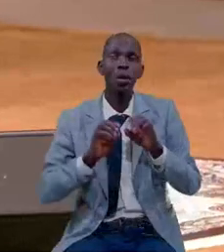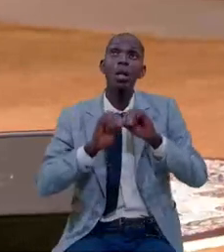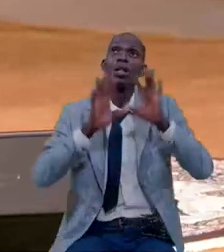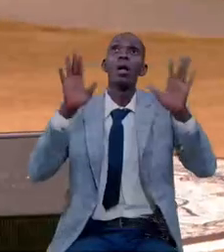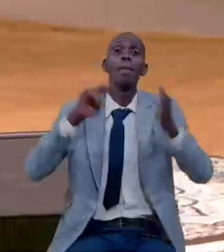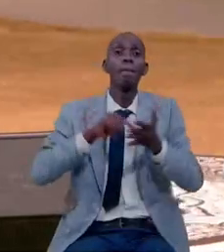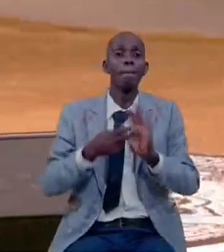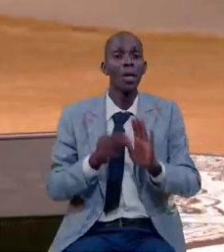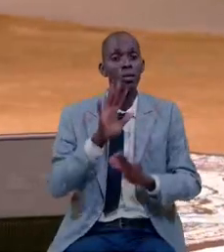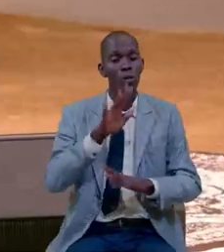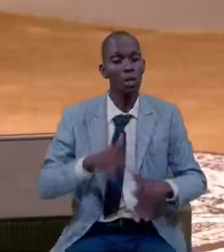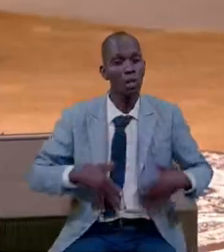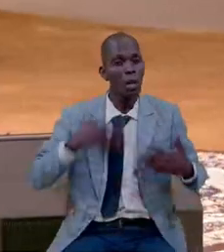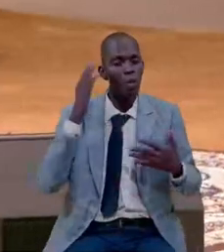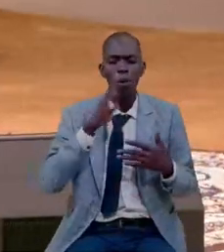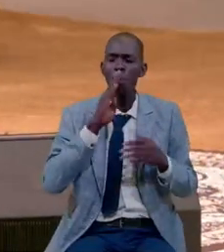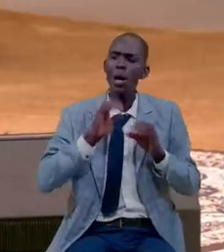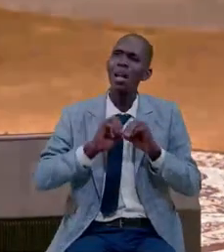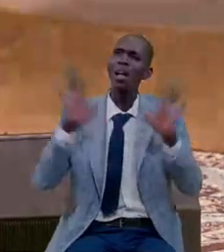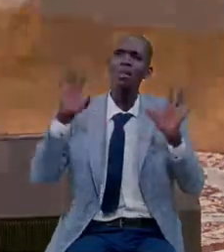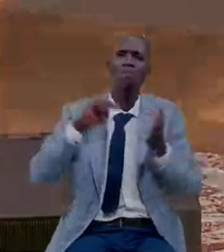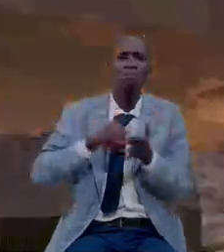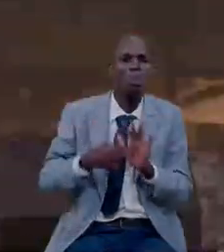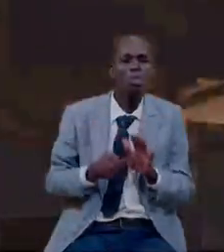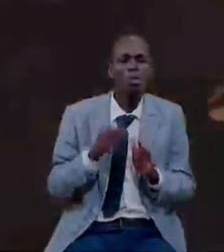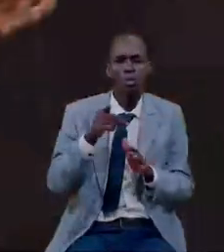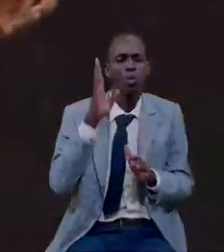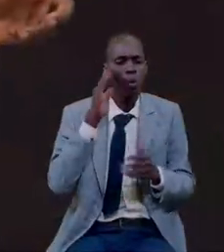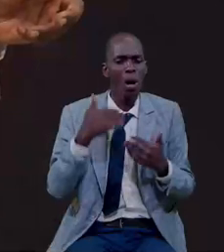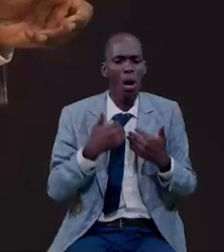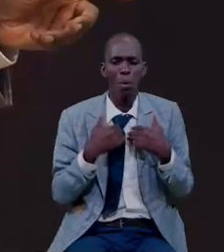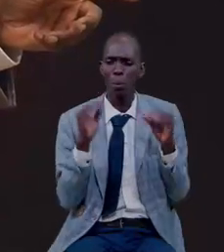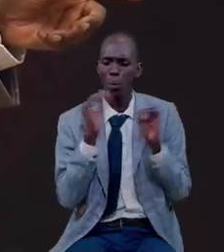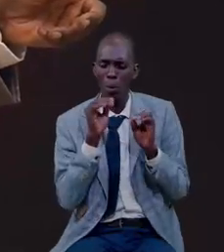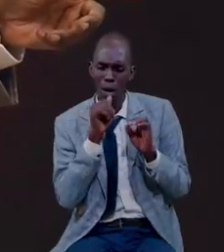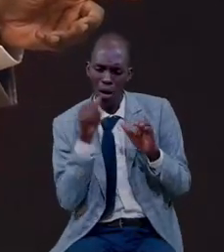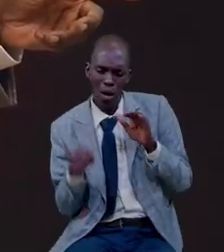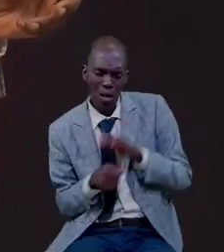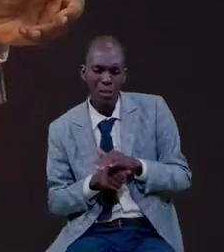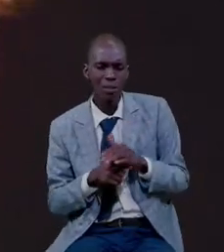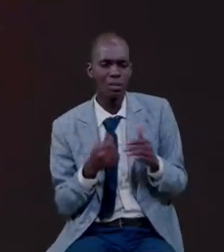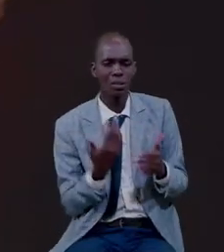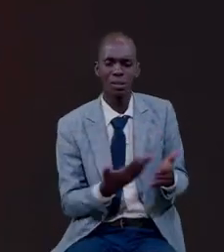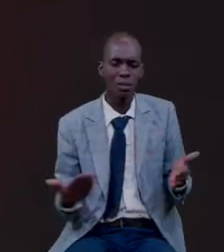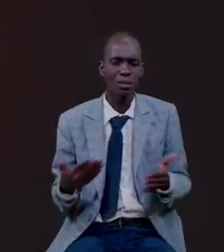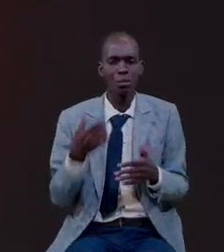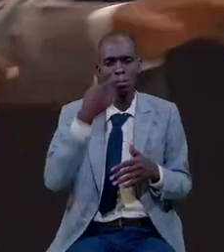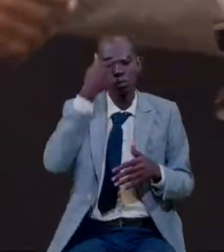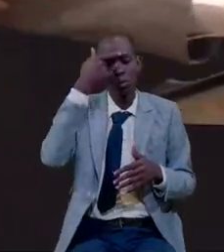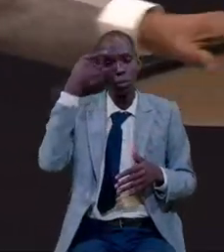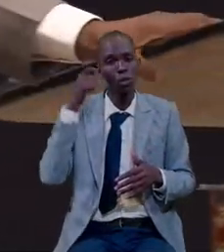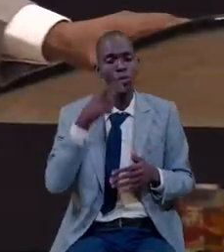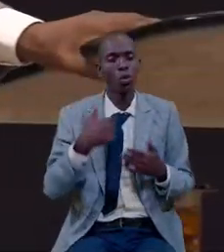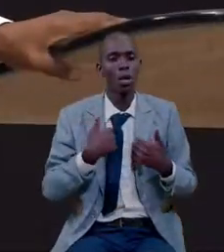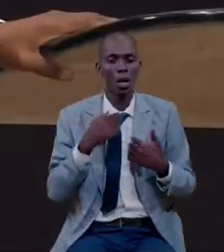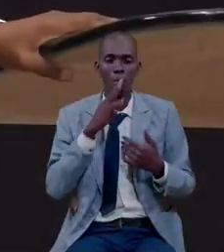Alors, afin que tu leur ouvres les yeux pour qu'ils passent des ténèbres à la lumière. Il n'y a rien à cacher parce que